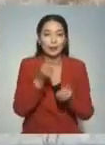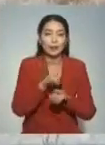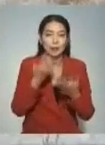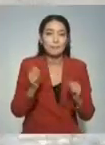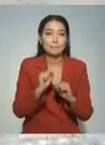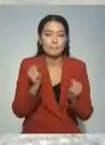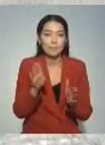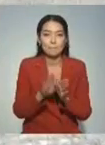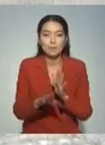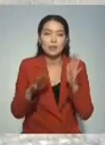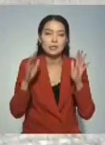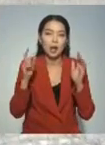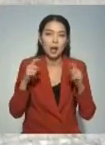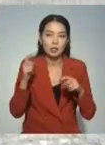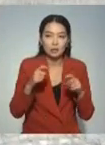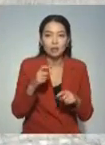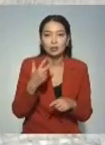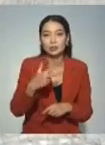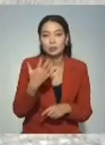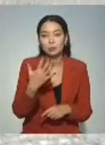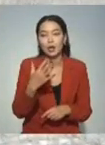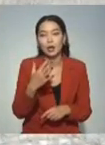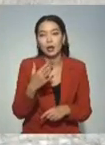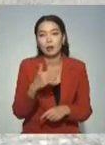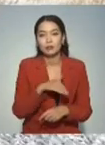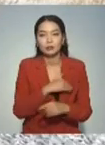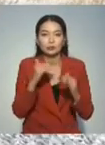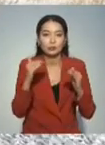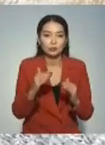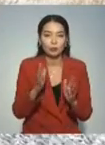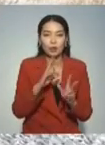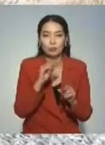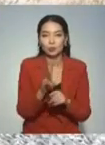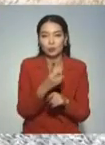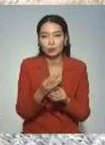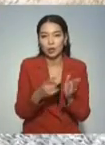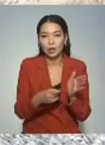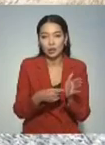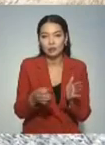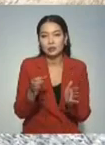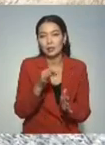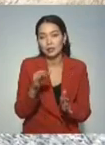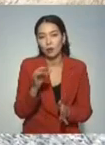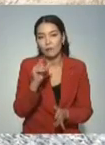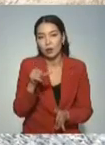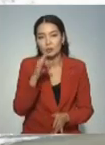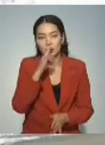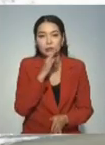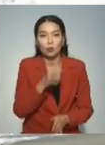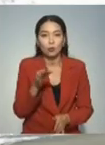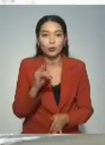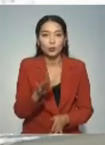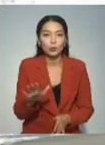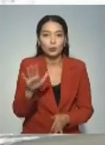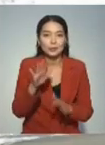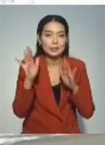морозной, без осадков. До 35 градусов ниже нуля обещают ночью в Карагандинской и Восточно-Казахстанской области. А в южных регионах ожидается